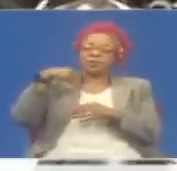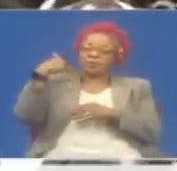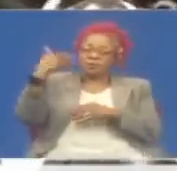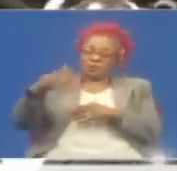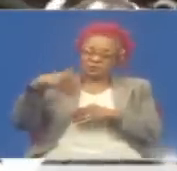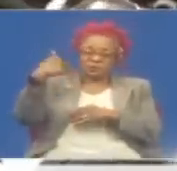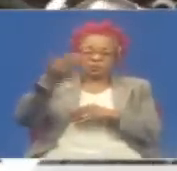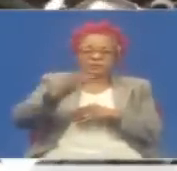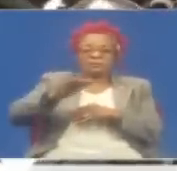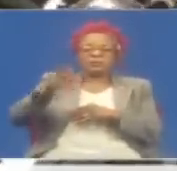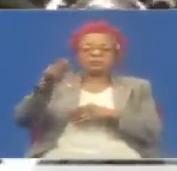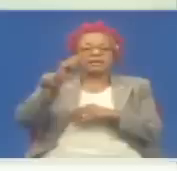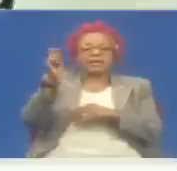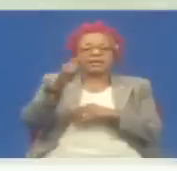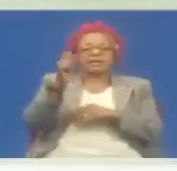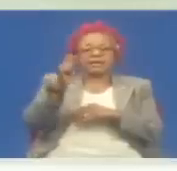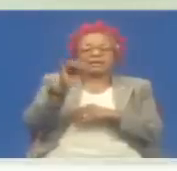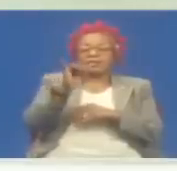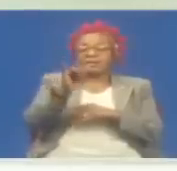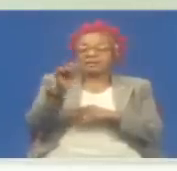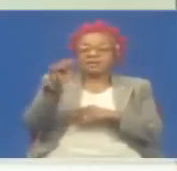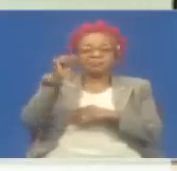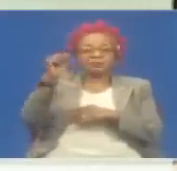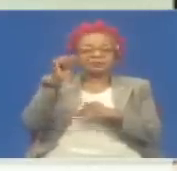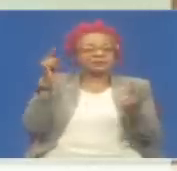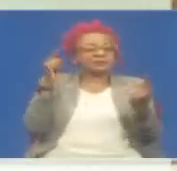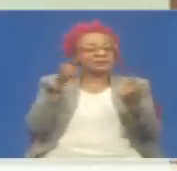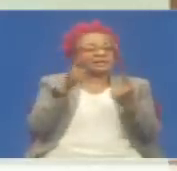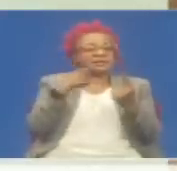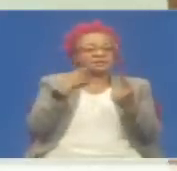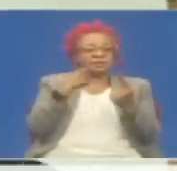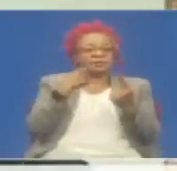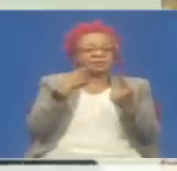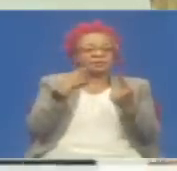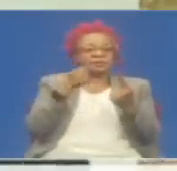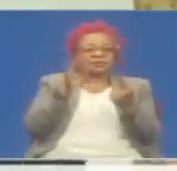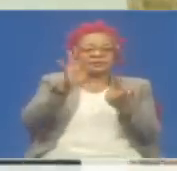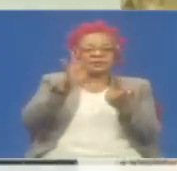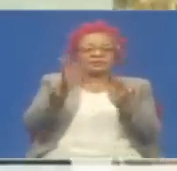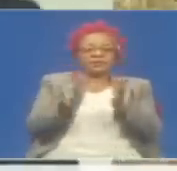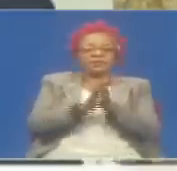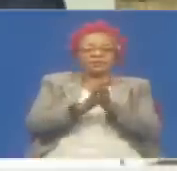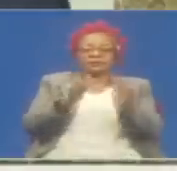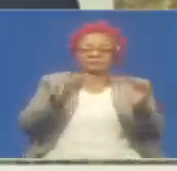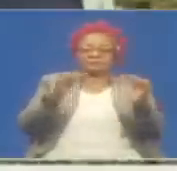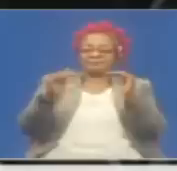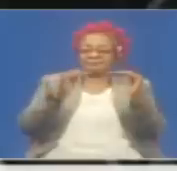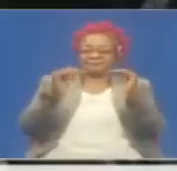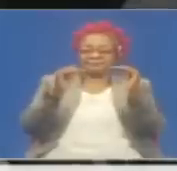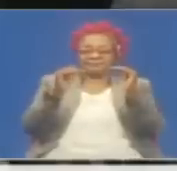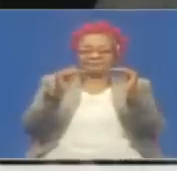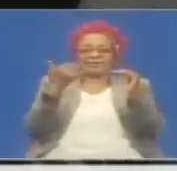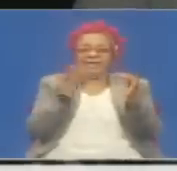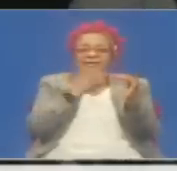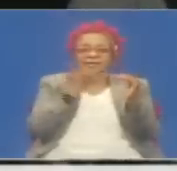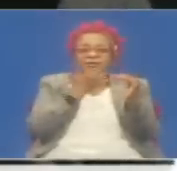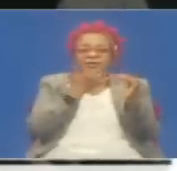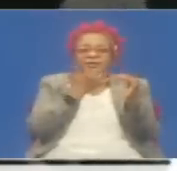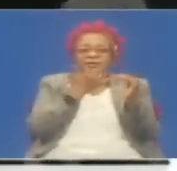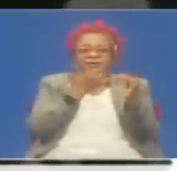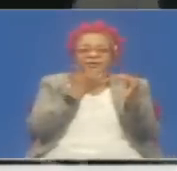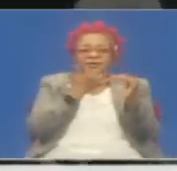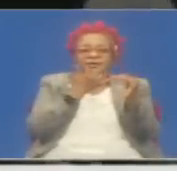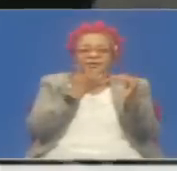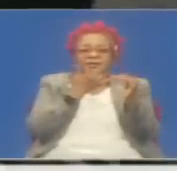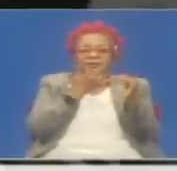la Mlima Kenya. Siasa hizi zinamlenga Ndindi na kumweka katika meza moja na Naibu Rais Rigathi Gachagua. Siku moja